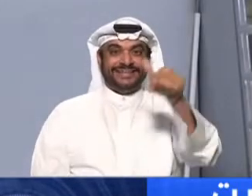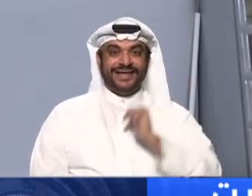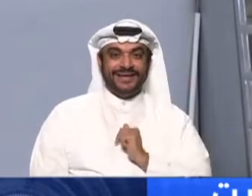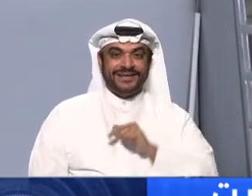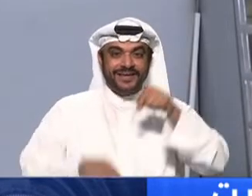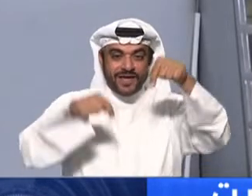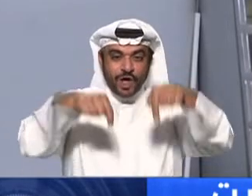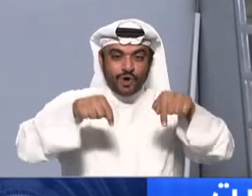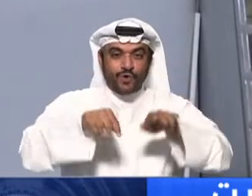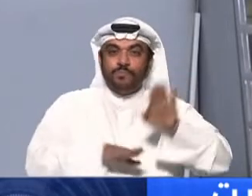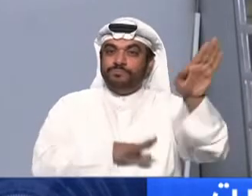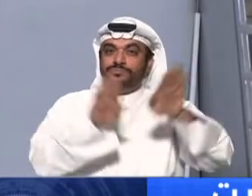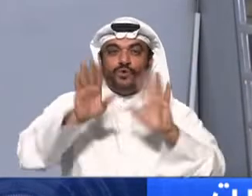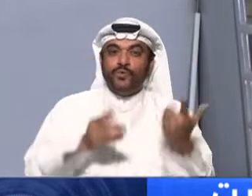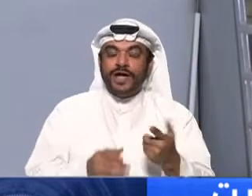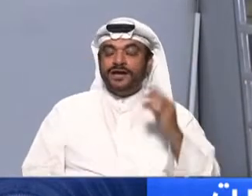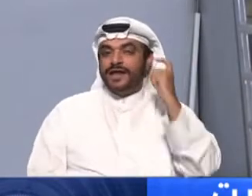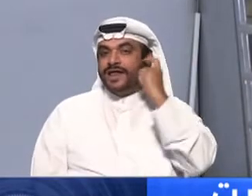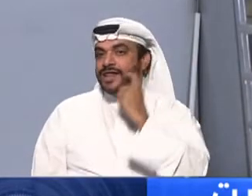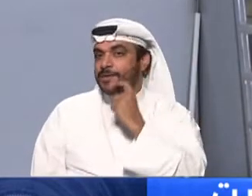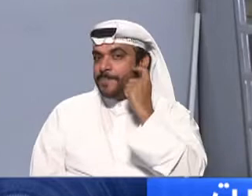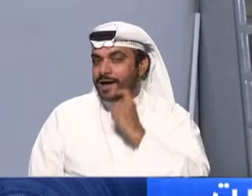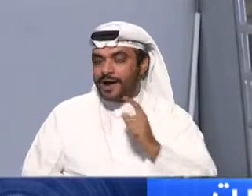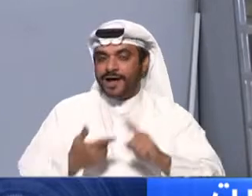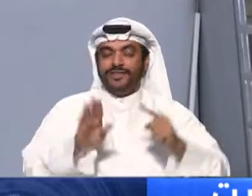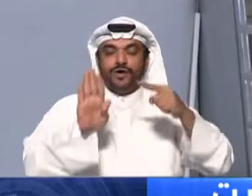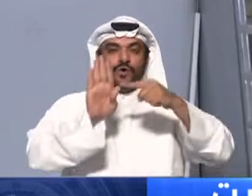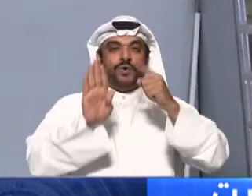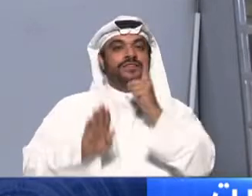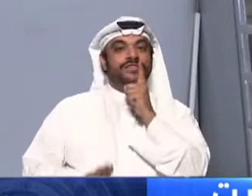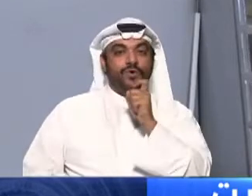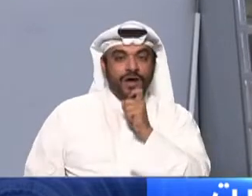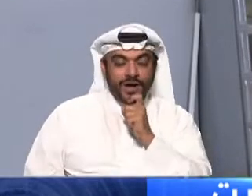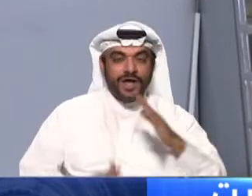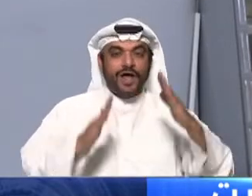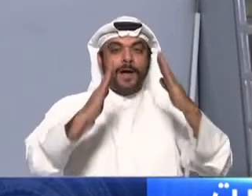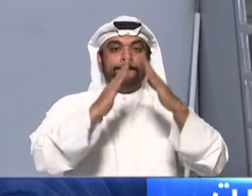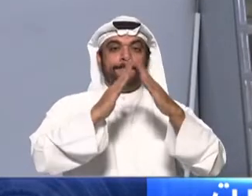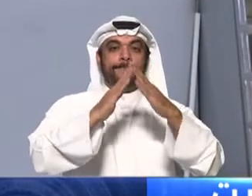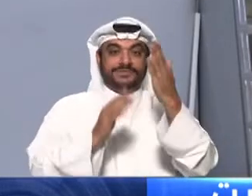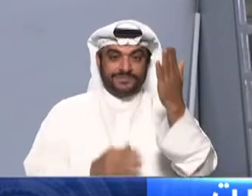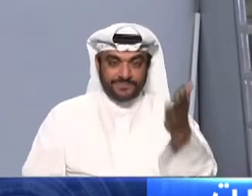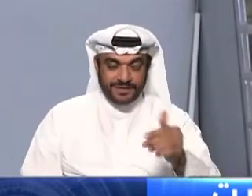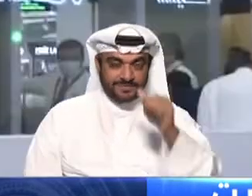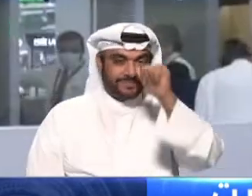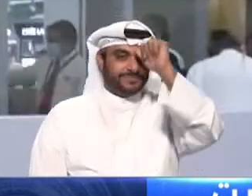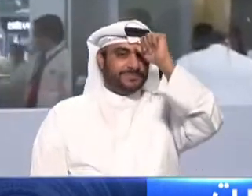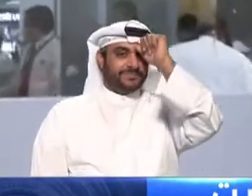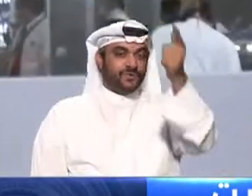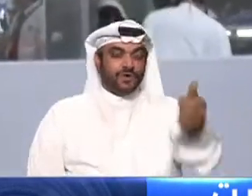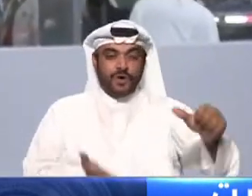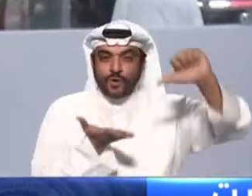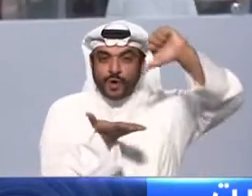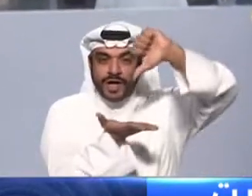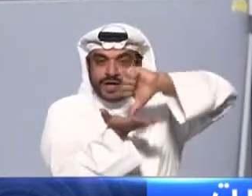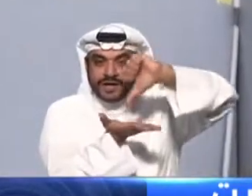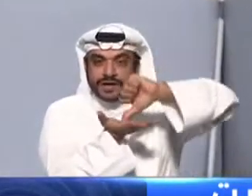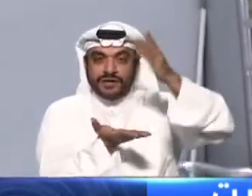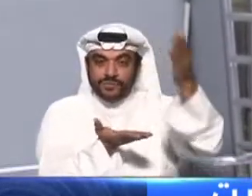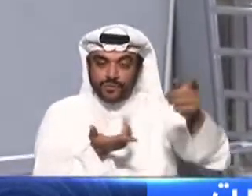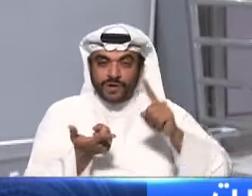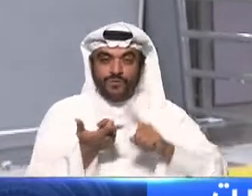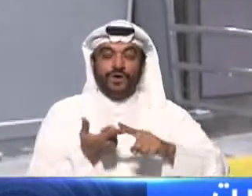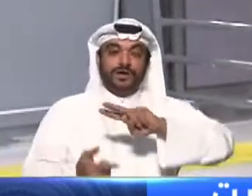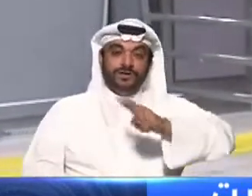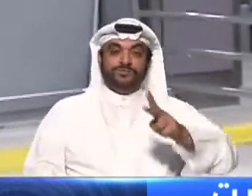عدة منها الإمارات والدوحة وجمهورية مصر العربية وجمهورية إيران الإسلامية والهند